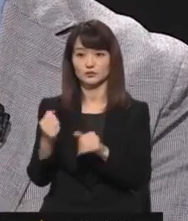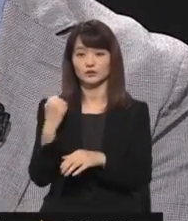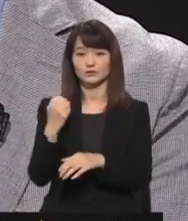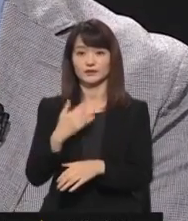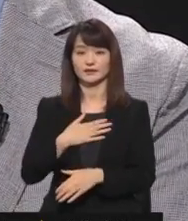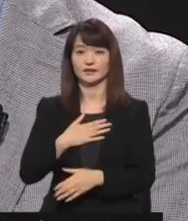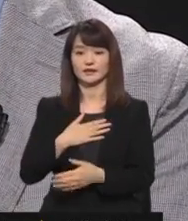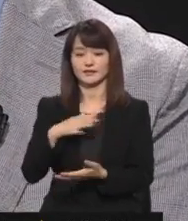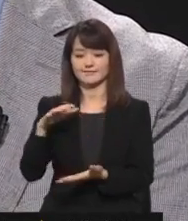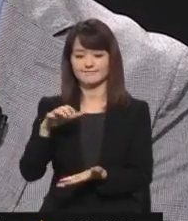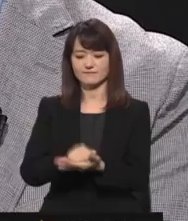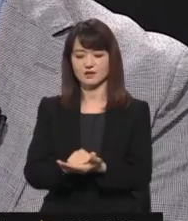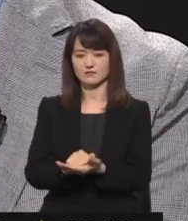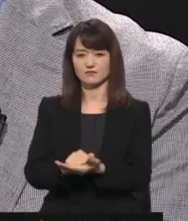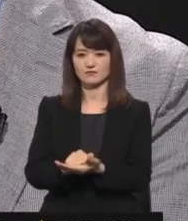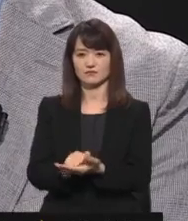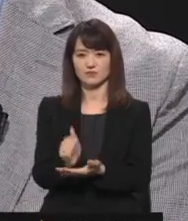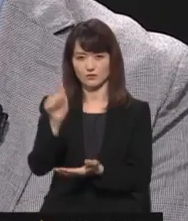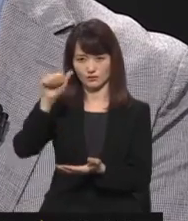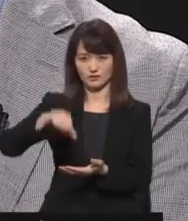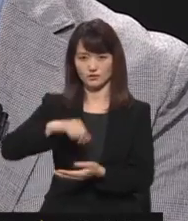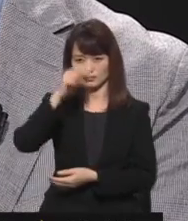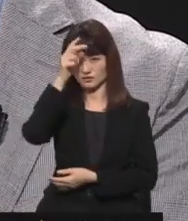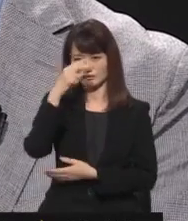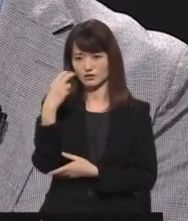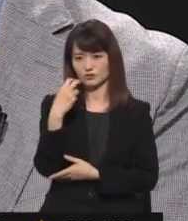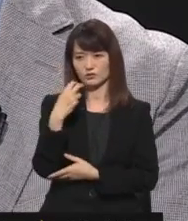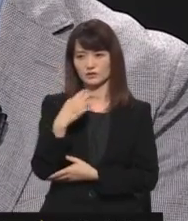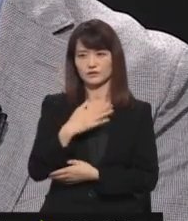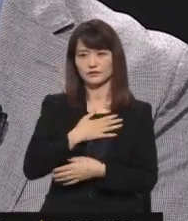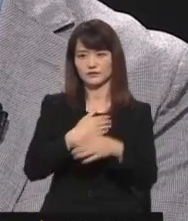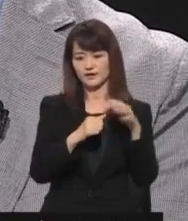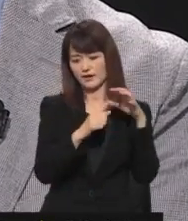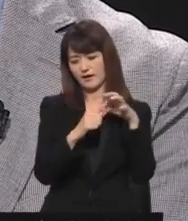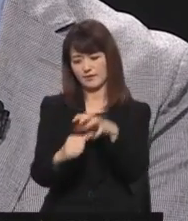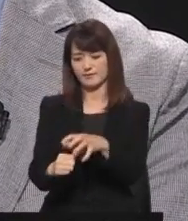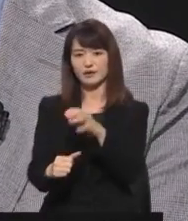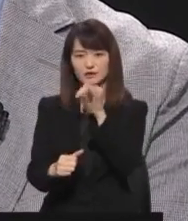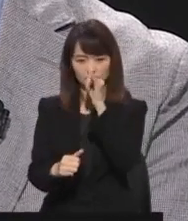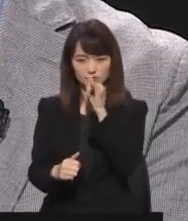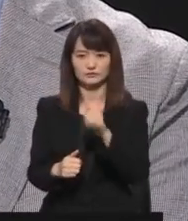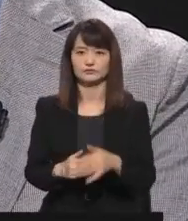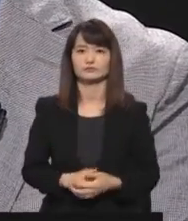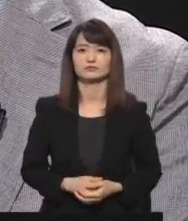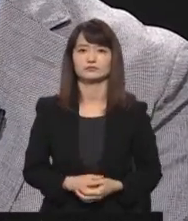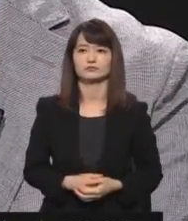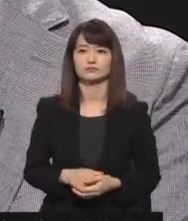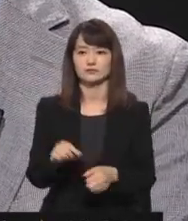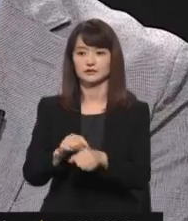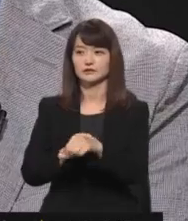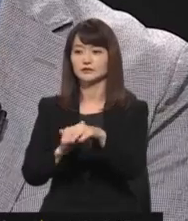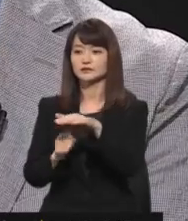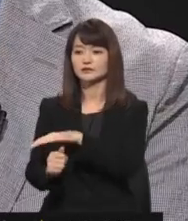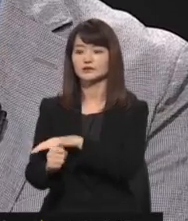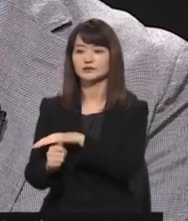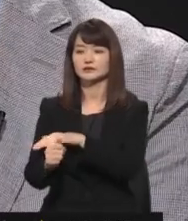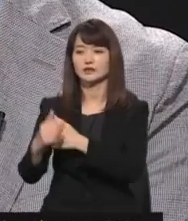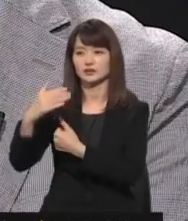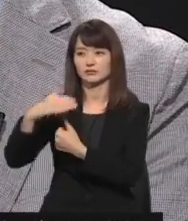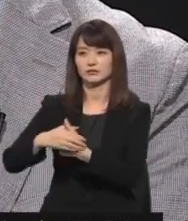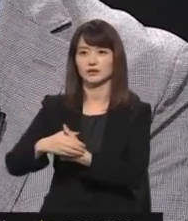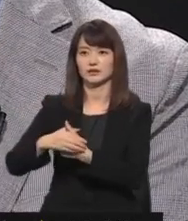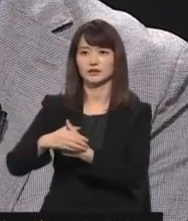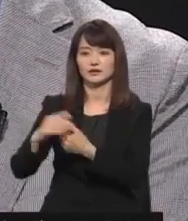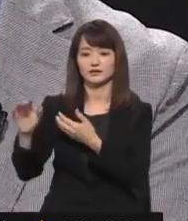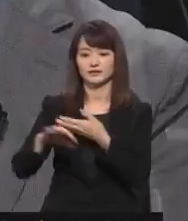경찰 수사도 내 맘대로 할 수 있다 라는 메시지를 분명 해주는 것이고 여기에 대해서 특사로 이너를 전화하지 왔다 갔다는 폰도